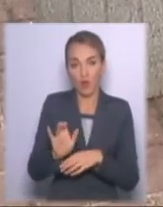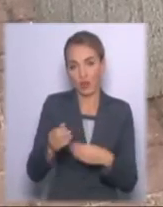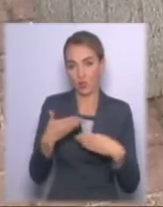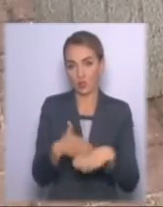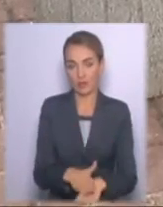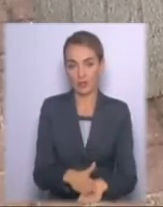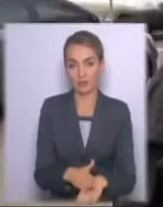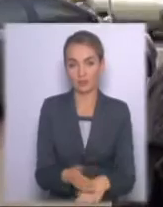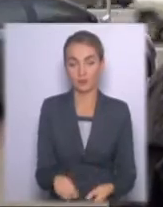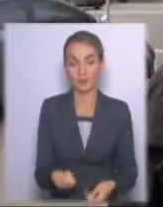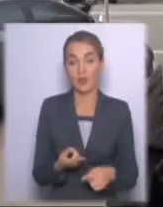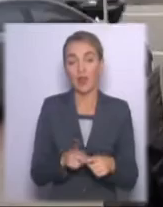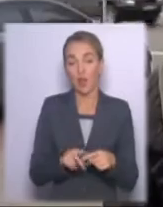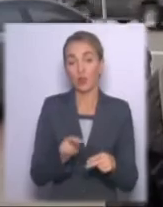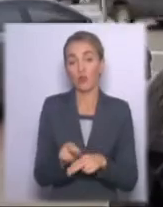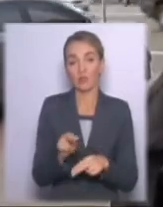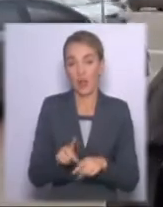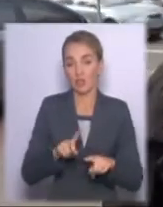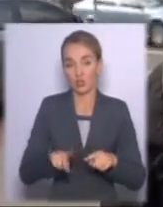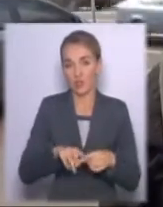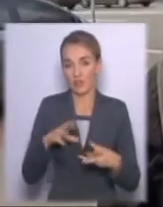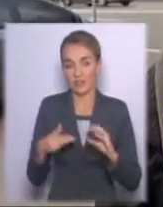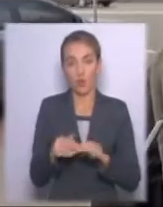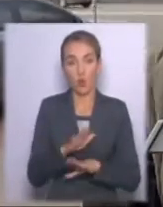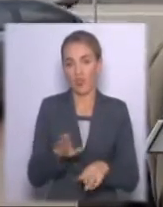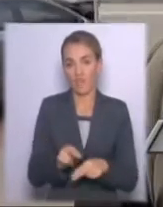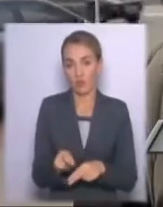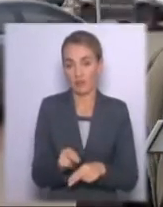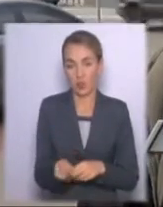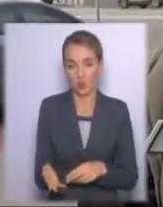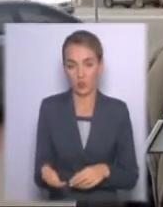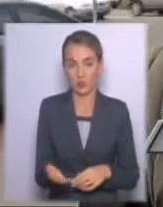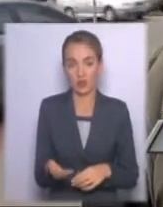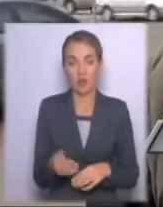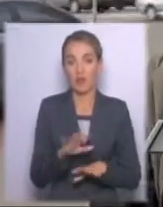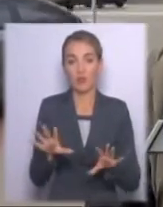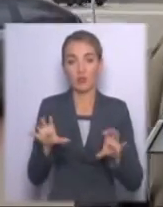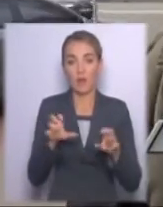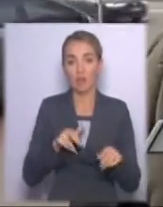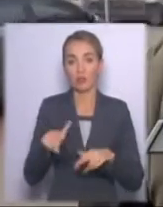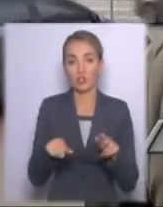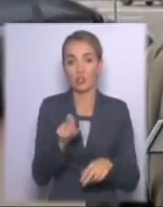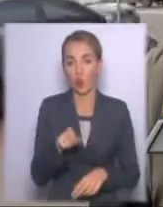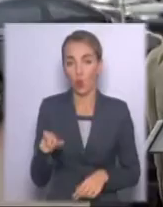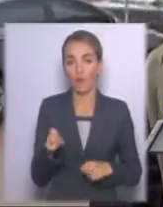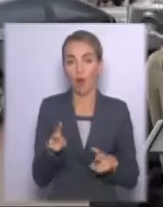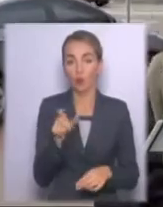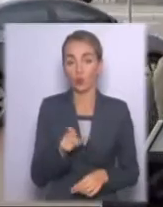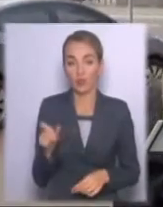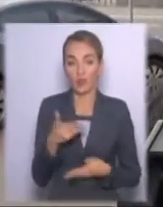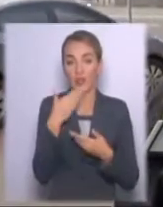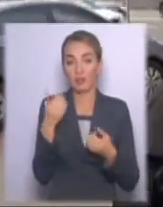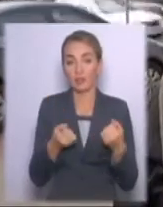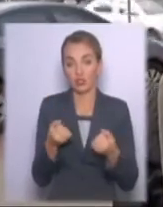Це воспитання, скоріше всього, невоспитаність. Водителі, вони не сприймають пішоходів як людей. Нет